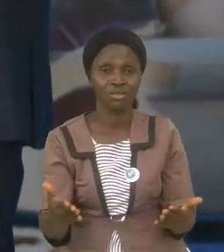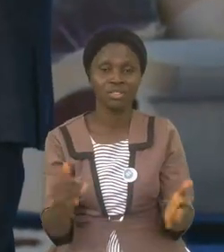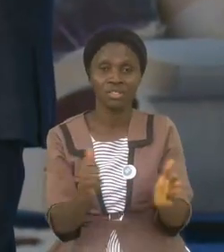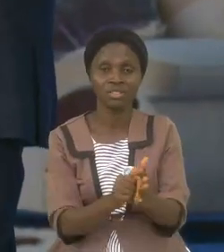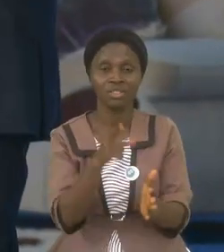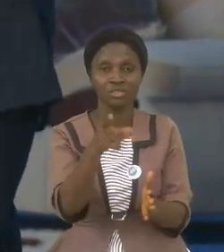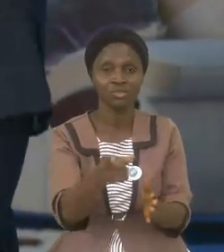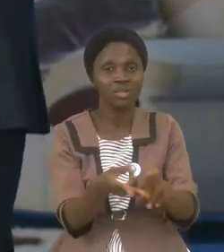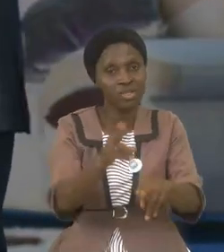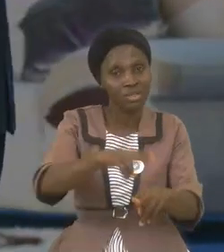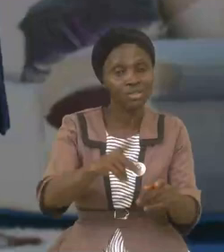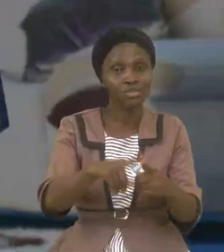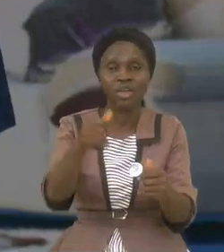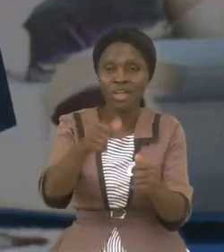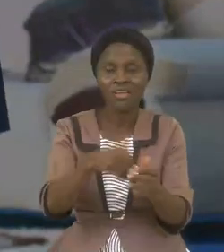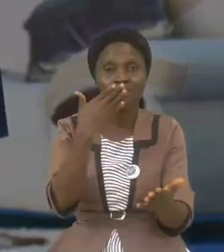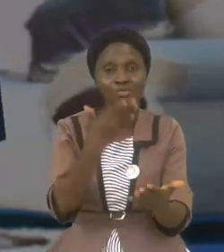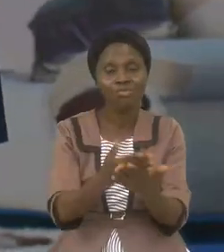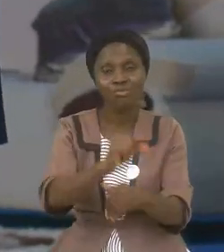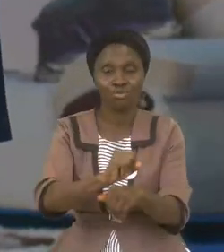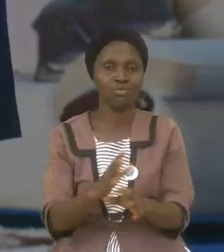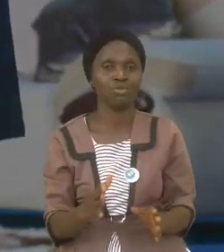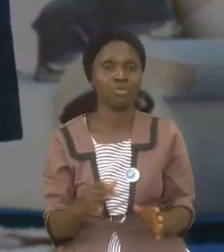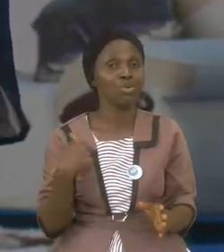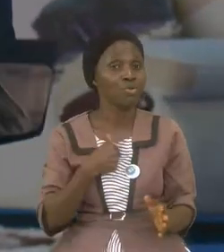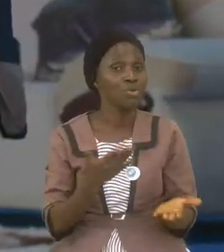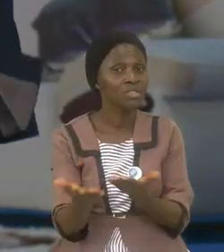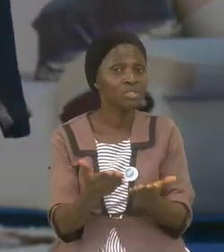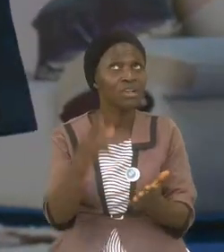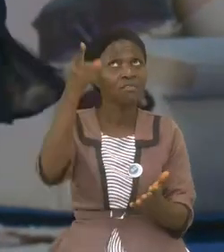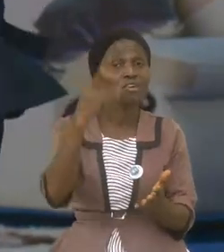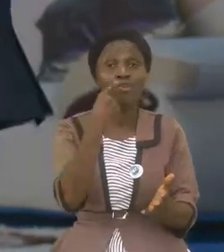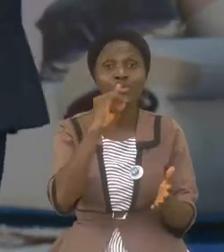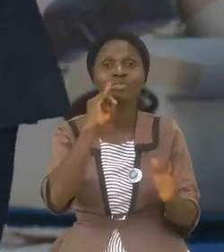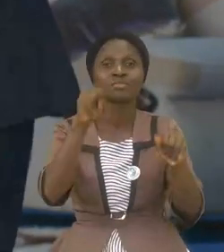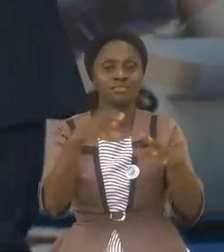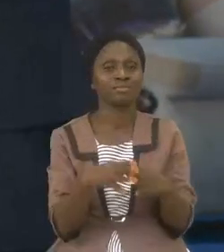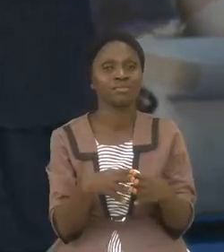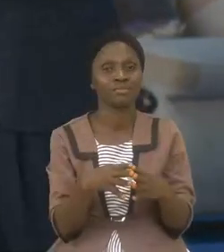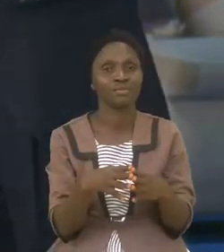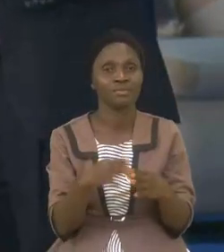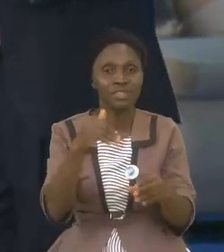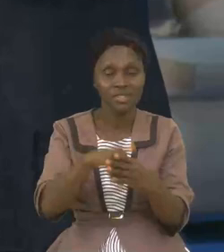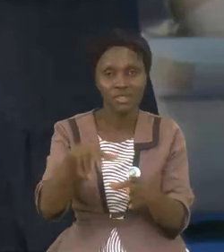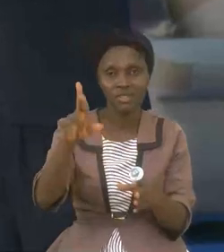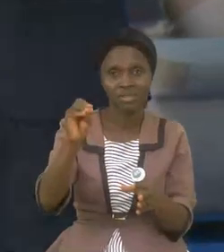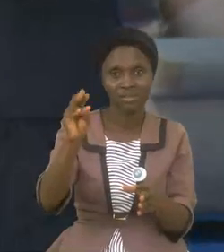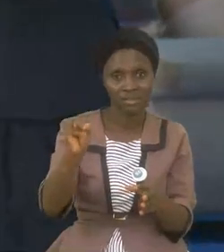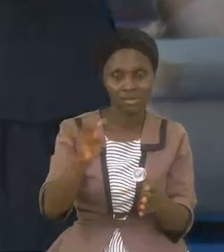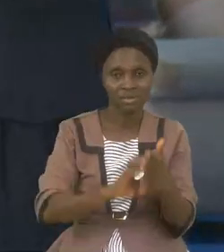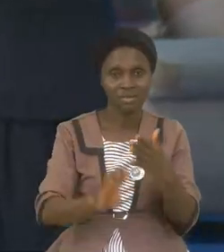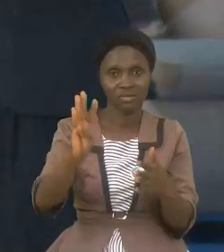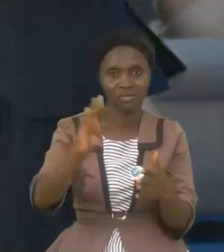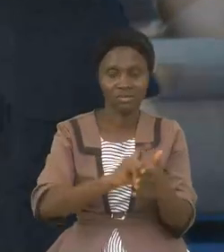toujours en toutes choses de quoi satisfaire à tous vos besoins, vous ayez encore en abondance pour toute bonne